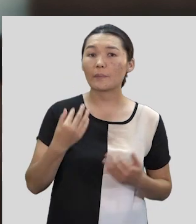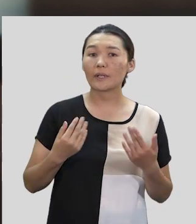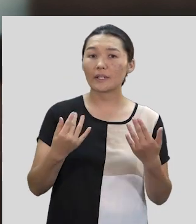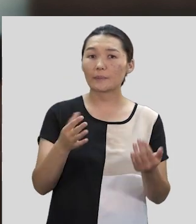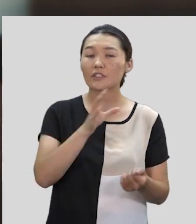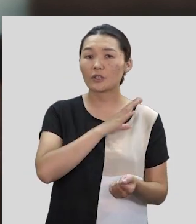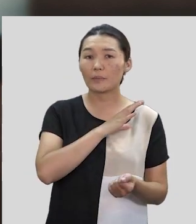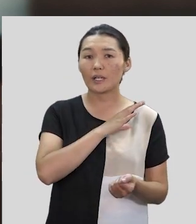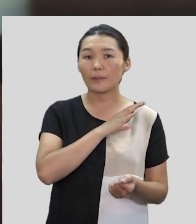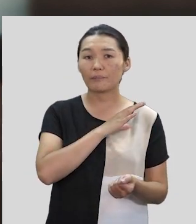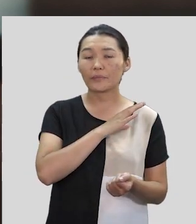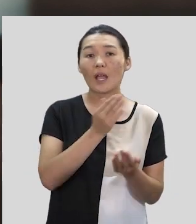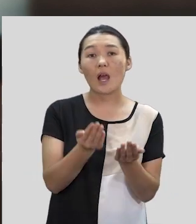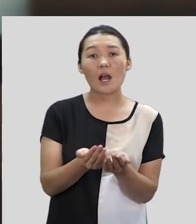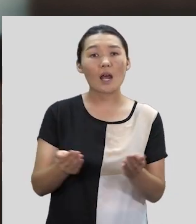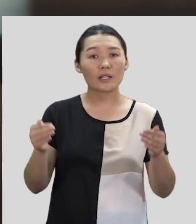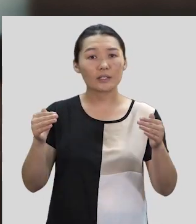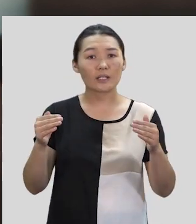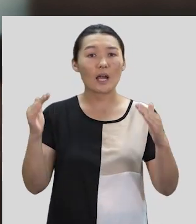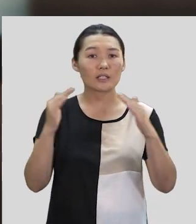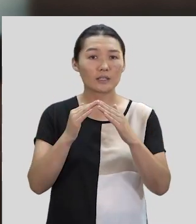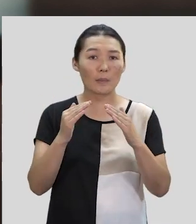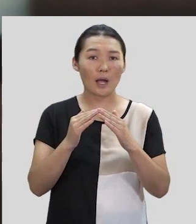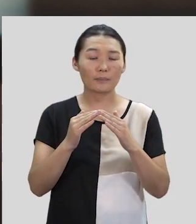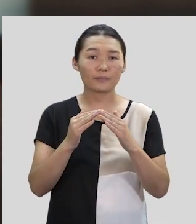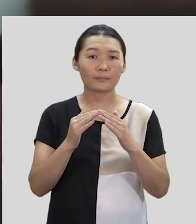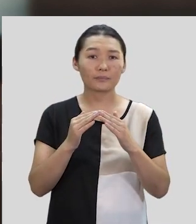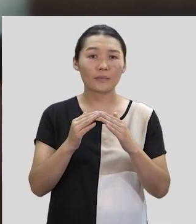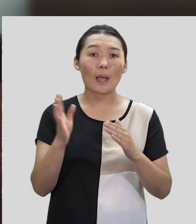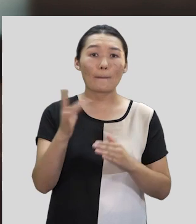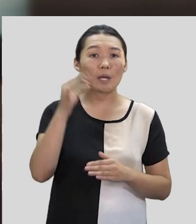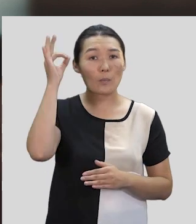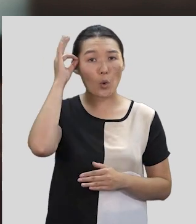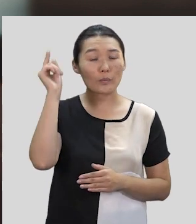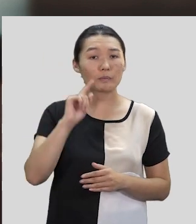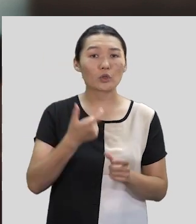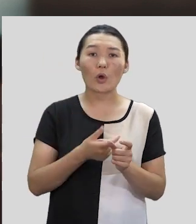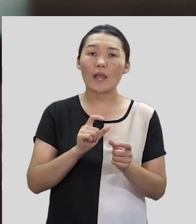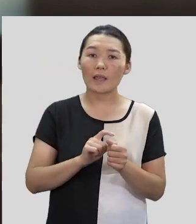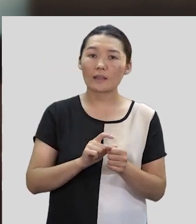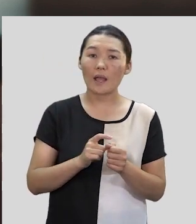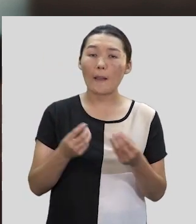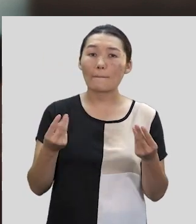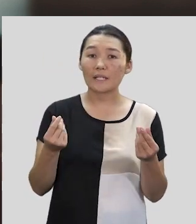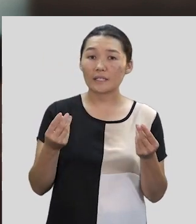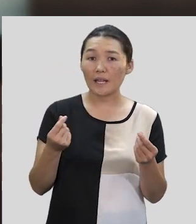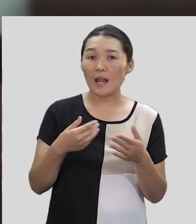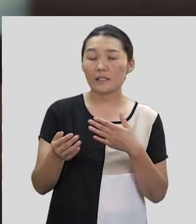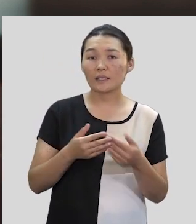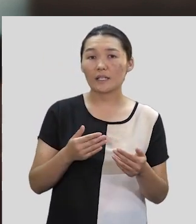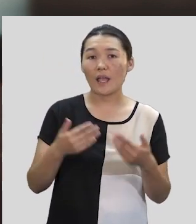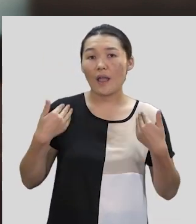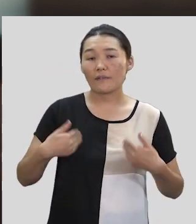были корыто изба мы помним с вами что это материальные или